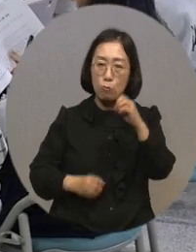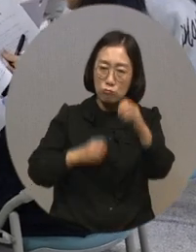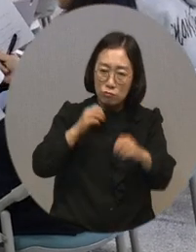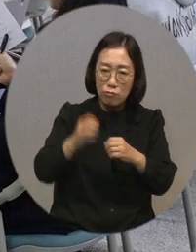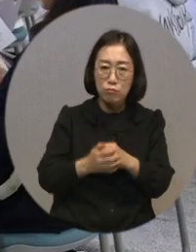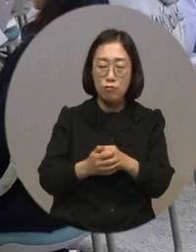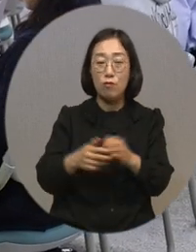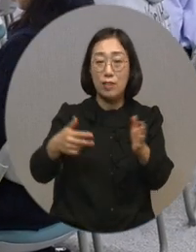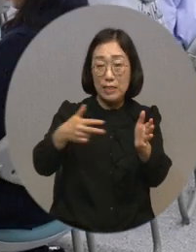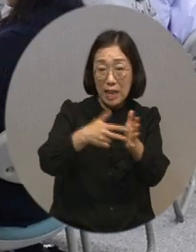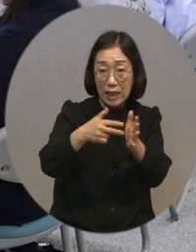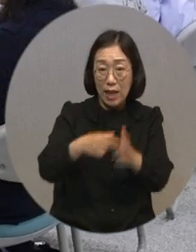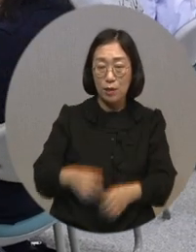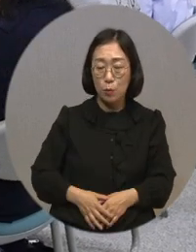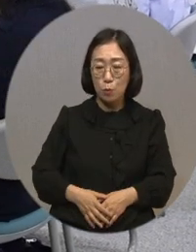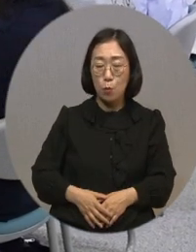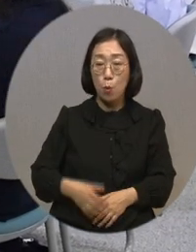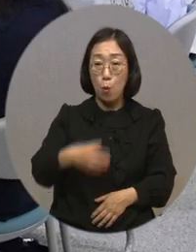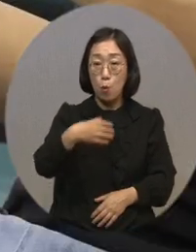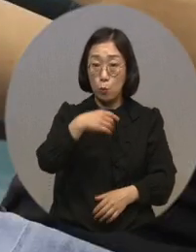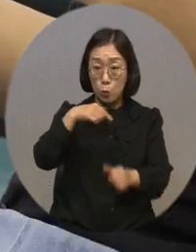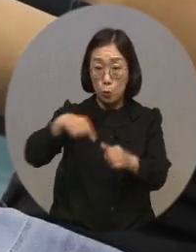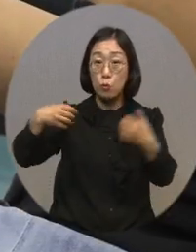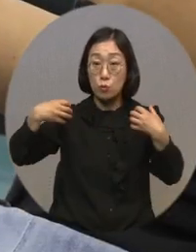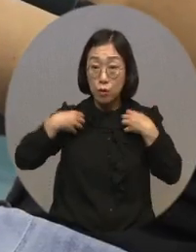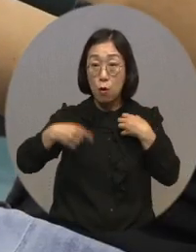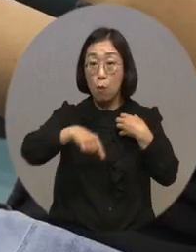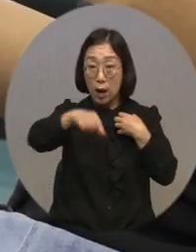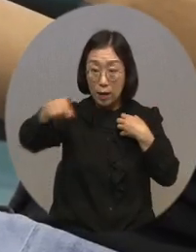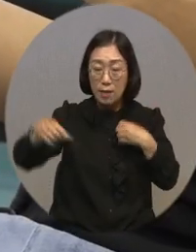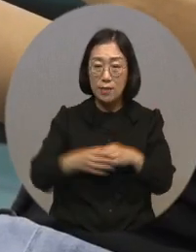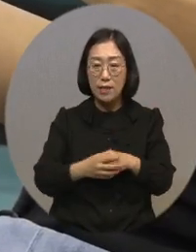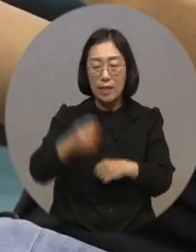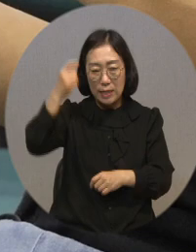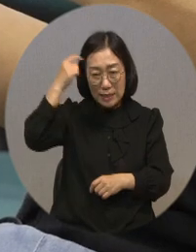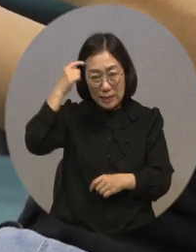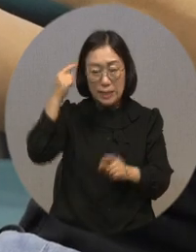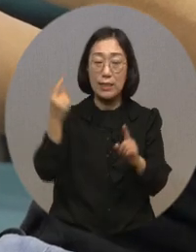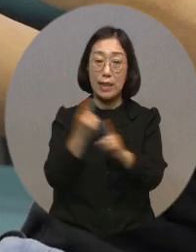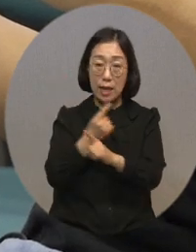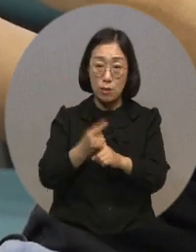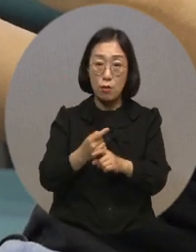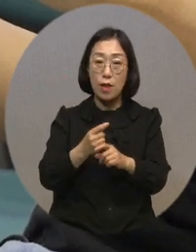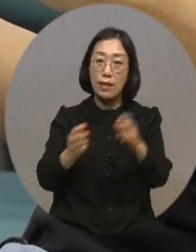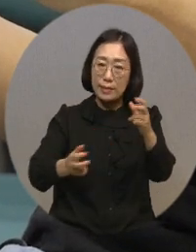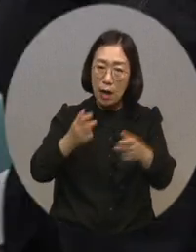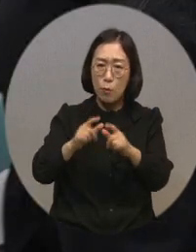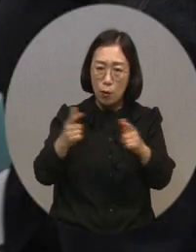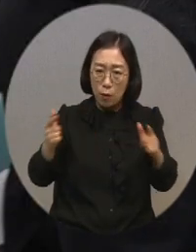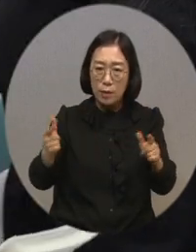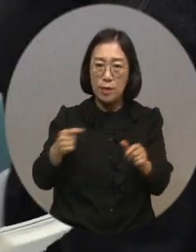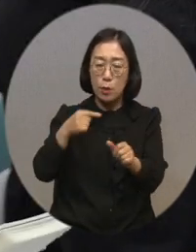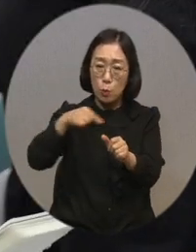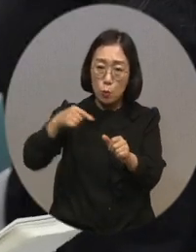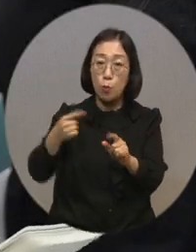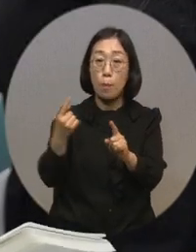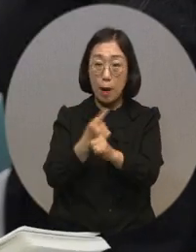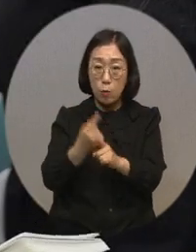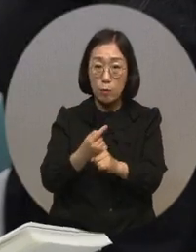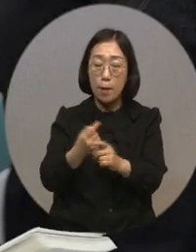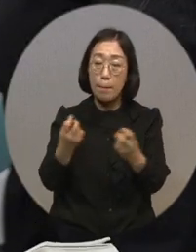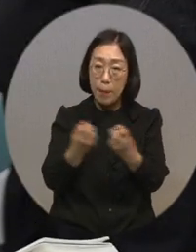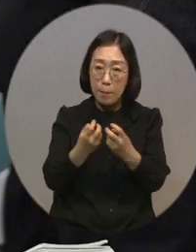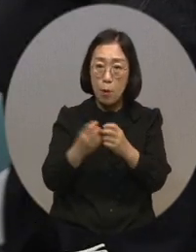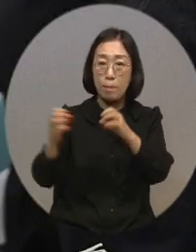및 전남교육청 관계자들과 사회적 인식 개선 사업 추진, 교육수당 참여 확대 방안 추진 등 다양한 의견을